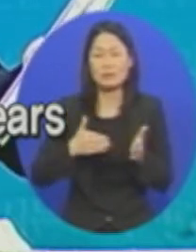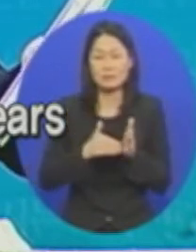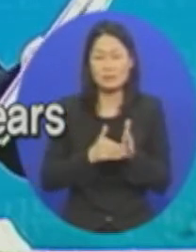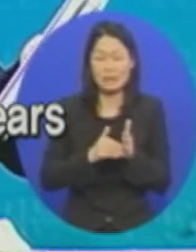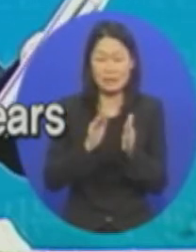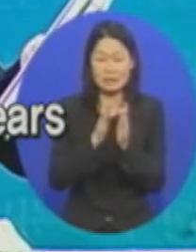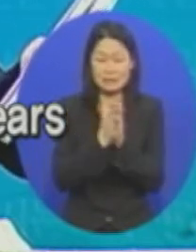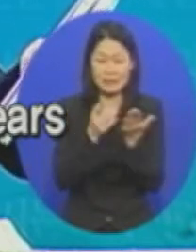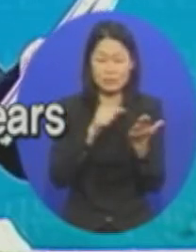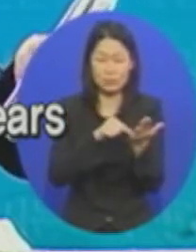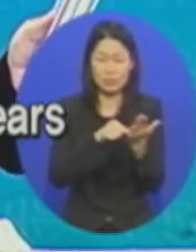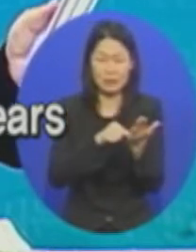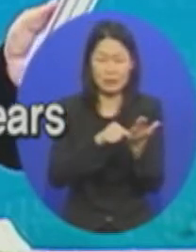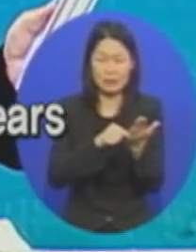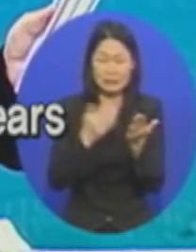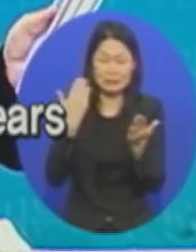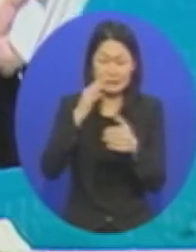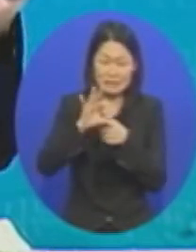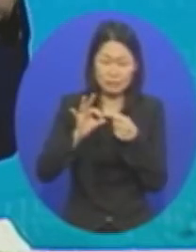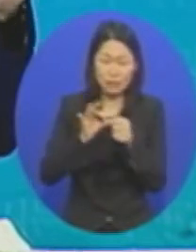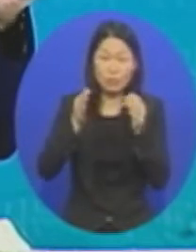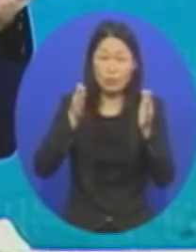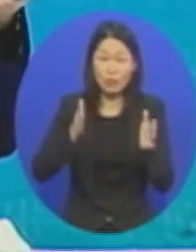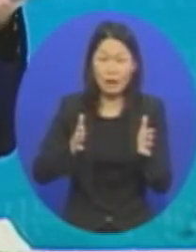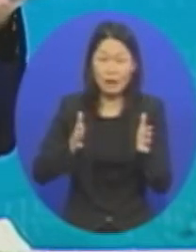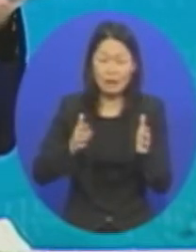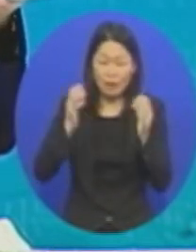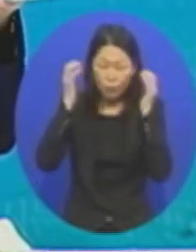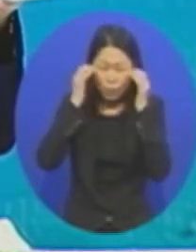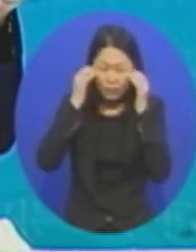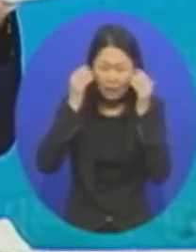가르쳐 주었습니다 삶은 선물입니다